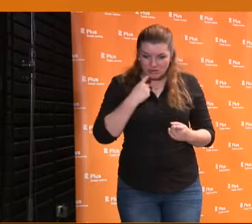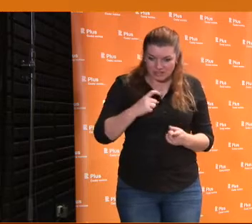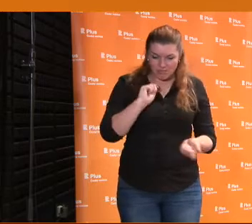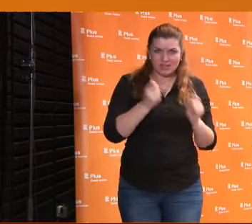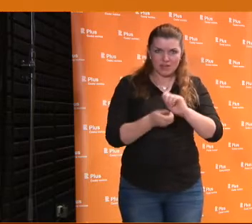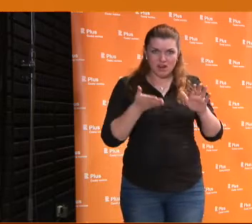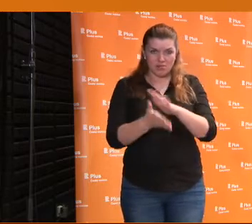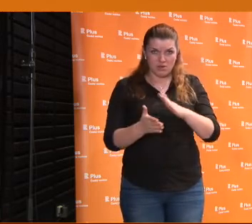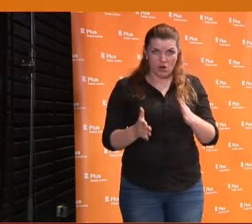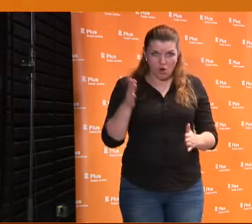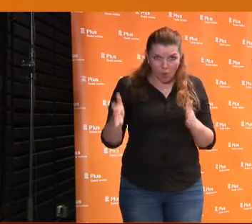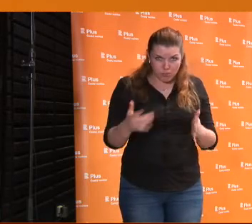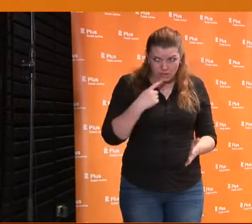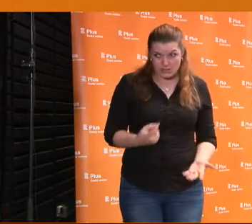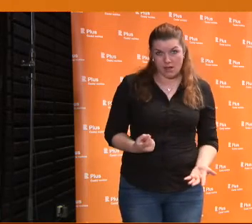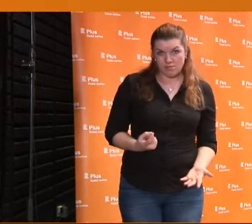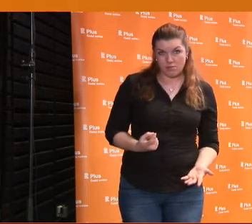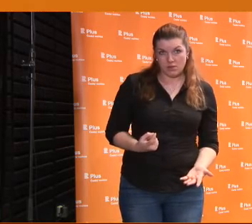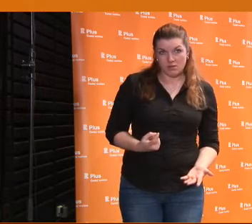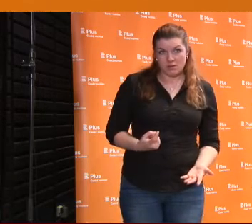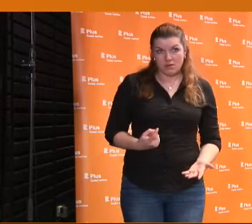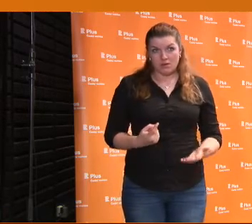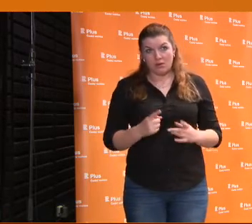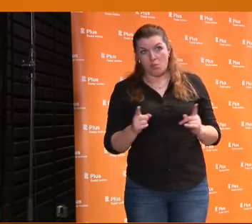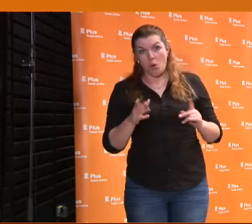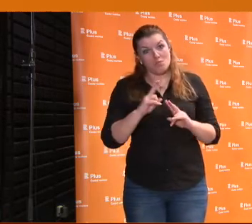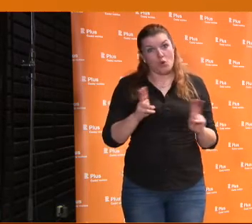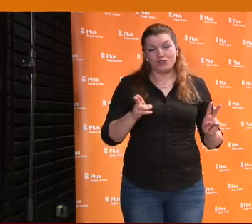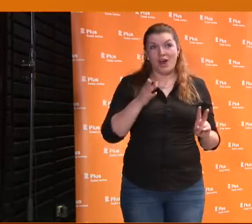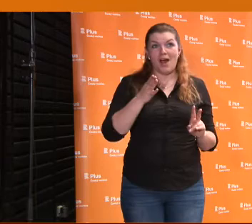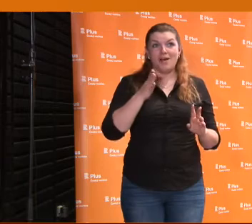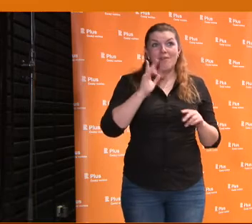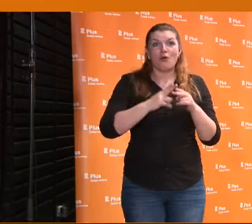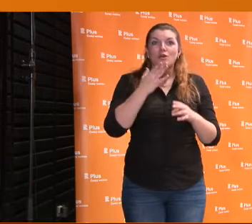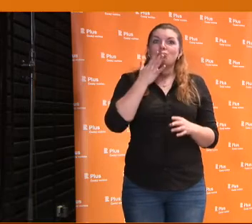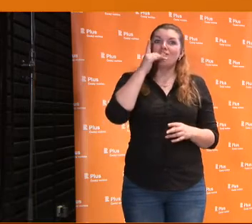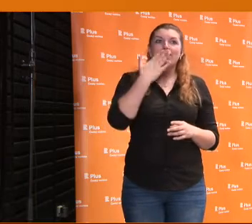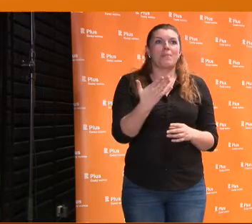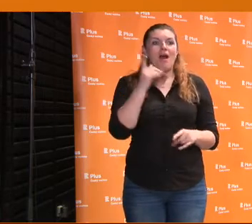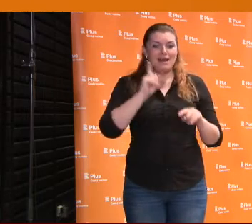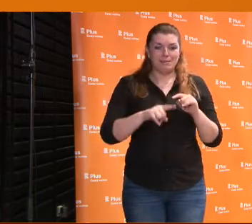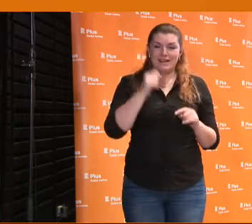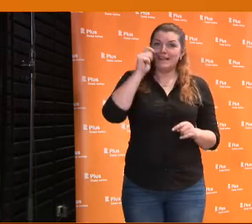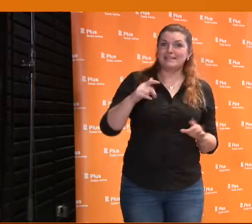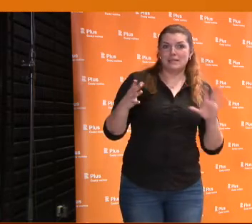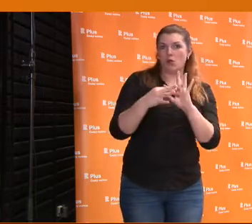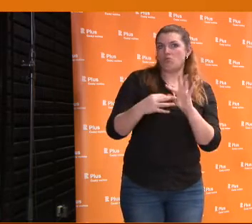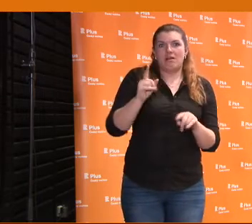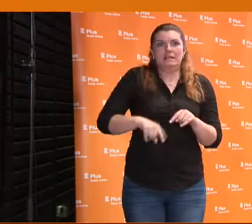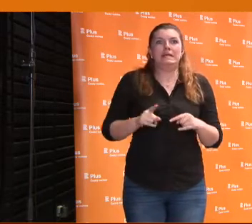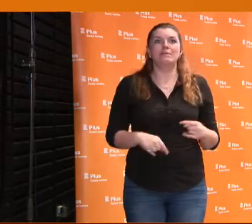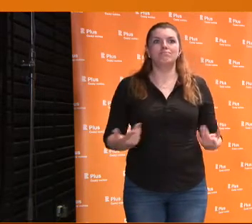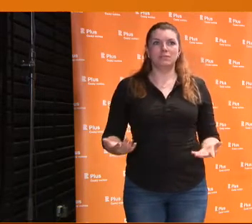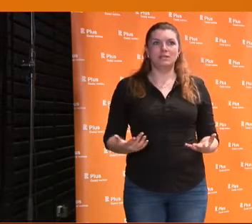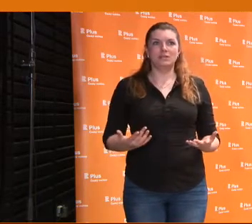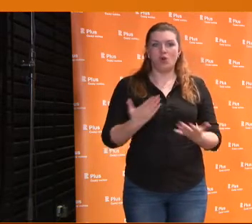vykonávali nějací roboti, když to zjednoduším? Nebude to tak, že nám ve finále bude chybět ten lidský kontakt a že ten problém té chybějící pracovní síly se